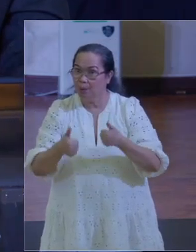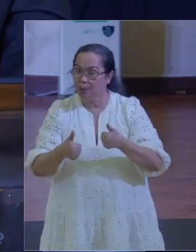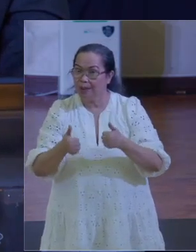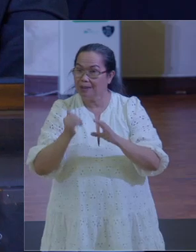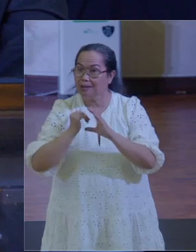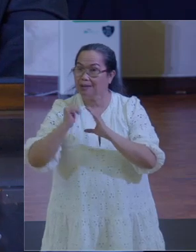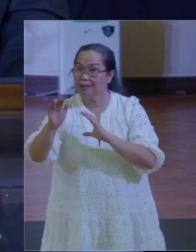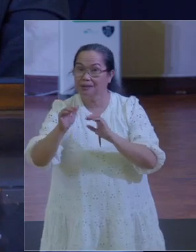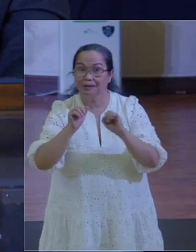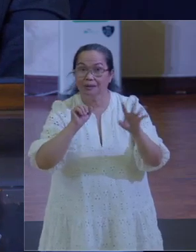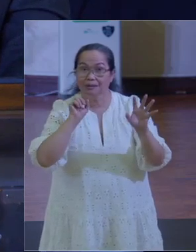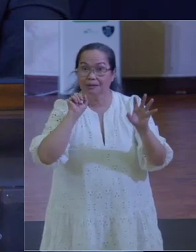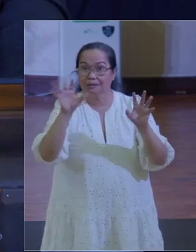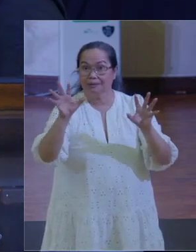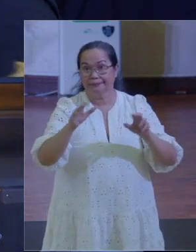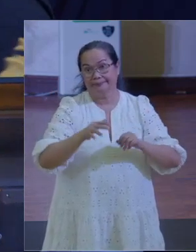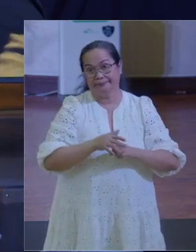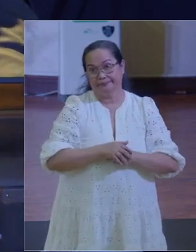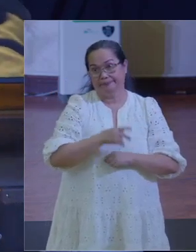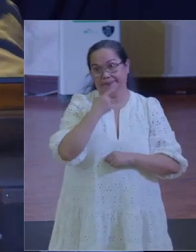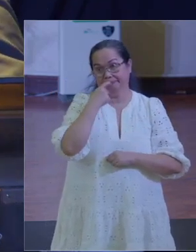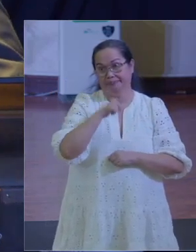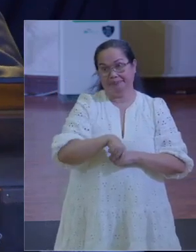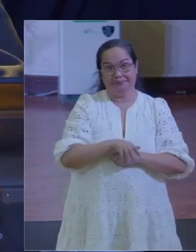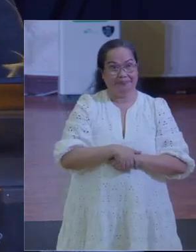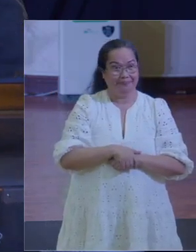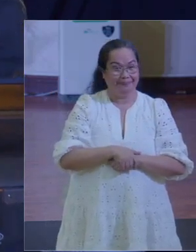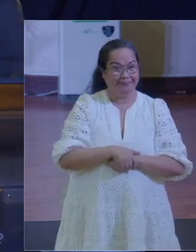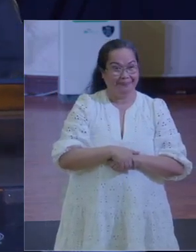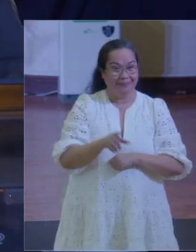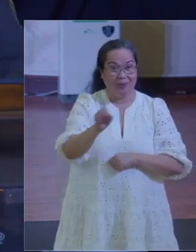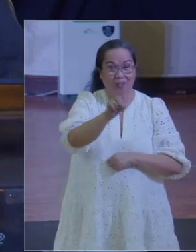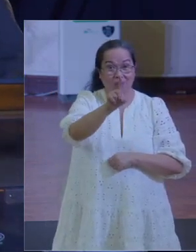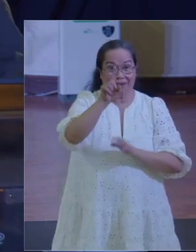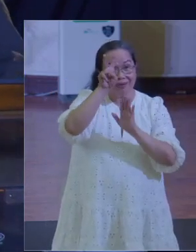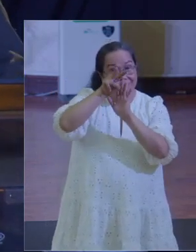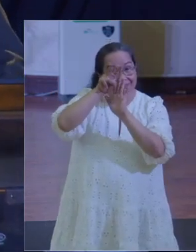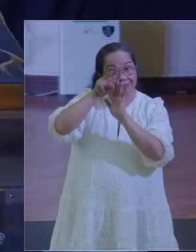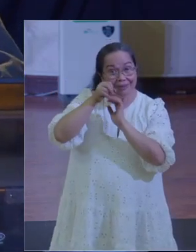mo? O siguro, ano ba yung pinapanood mo?